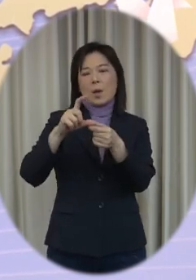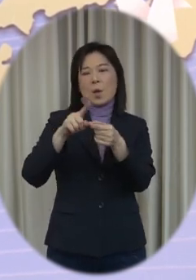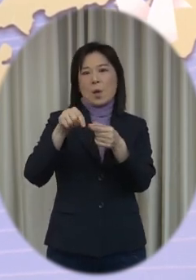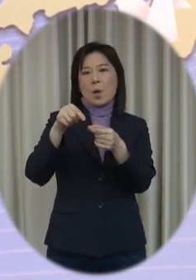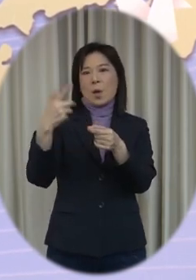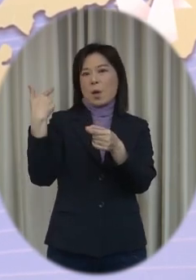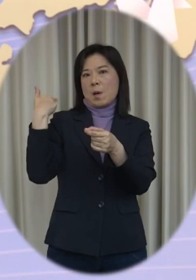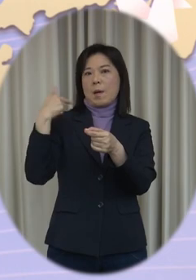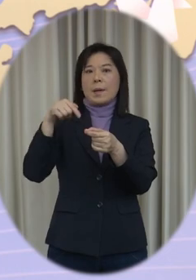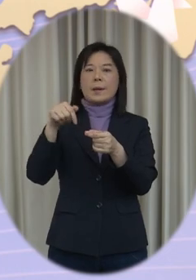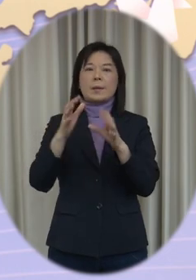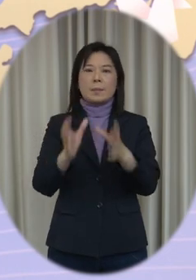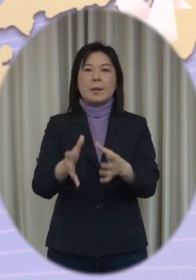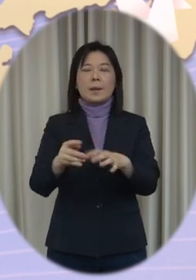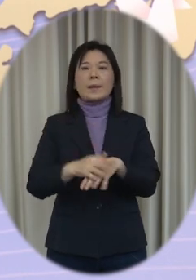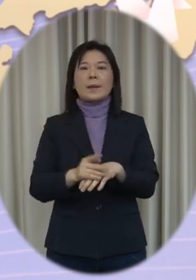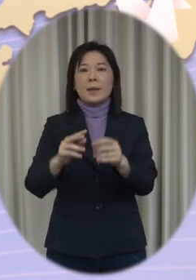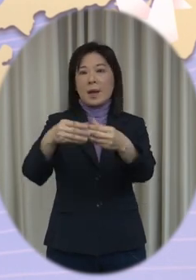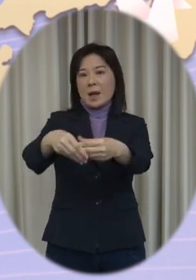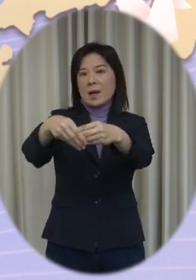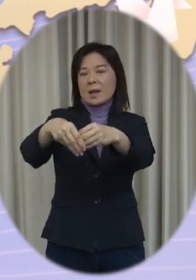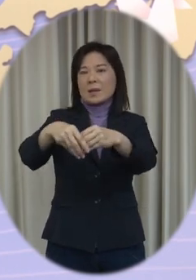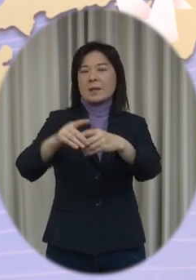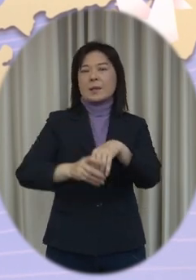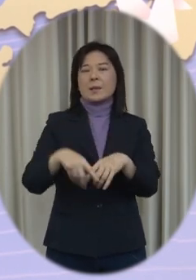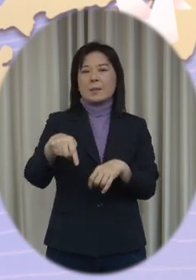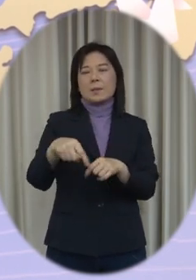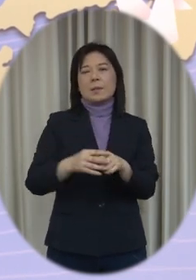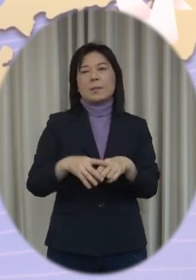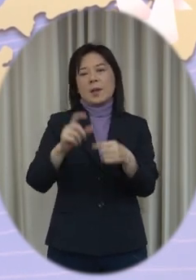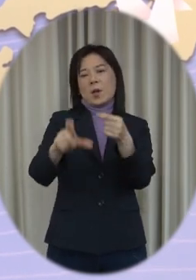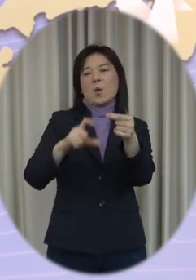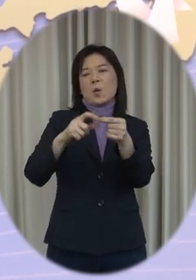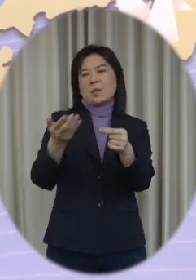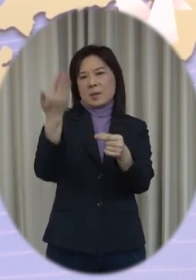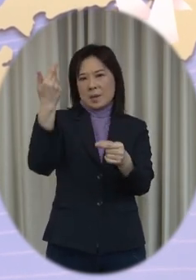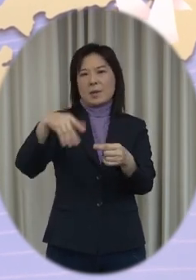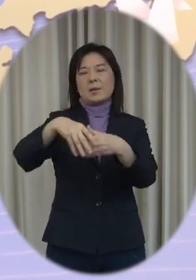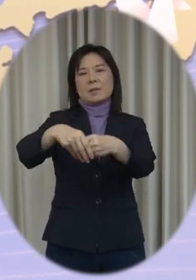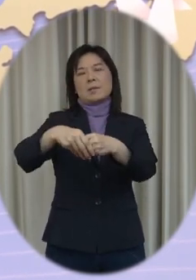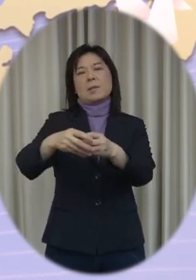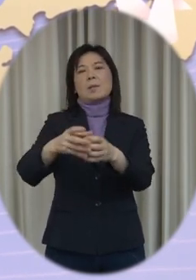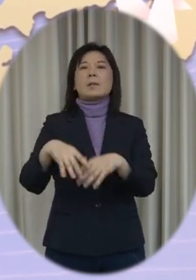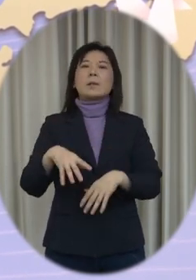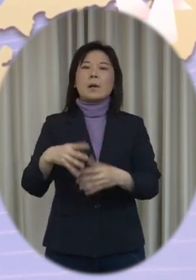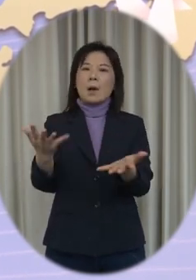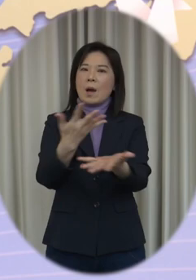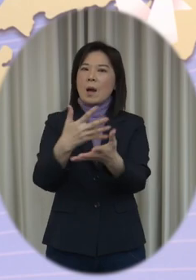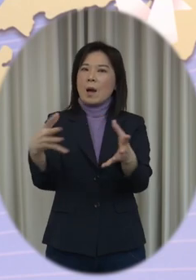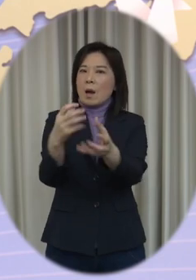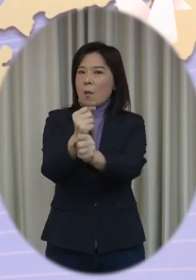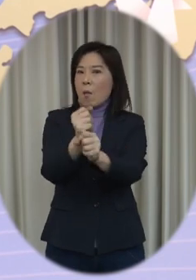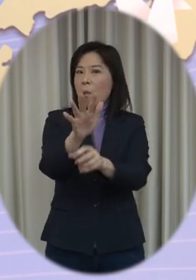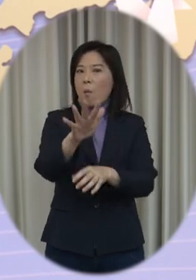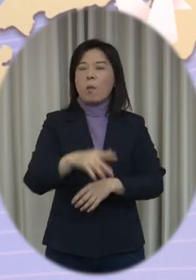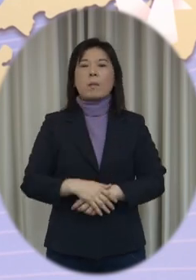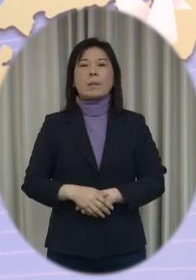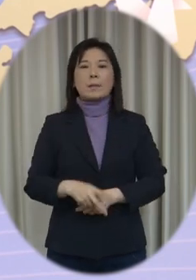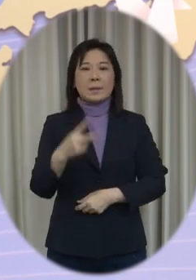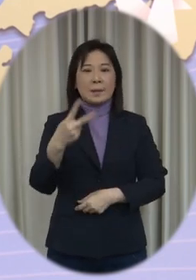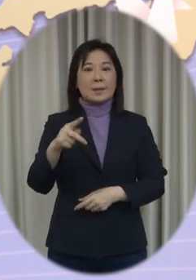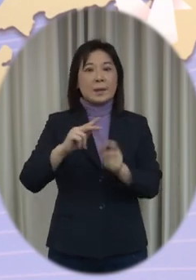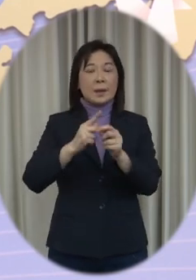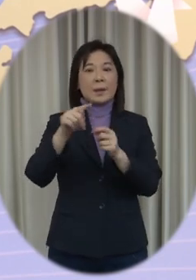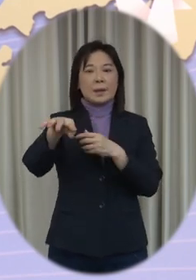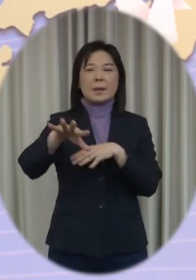跟日本生命建立了超过一甲子的业务合作的关系。其他包括我们跟大和证券也是几十年的